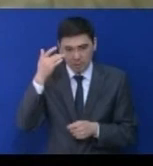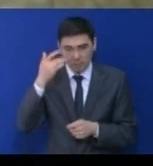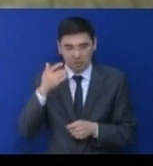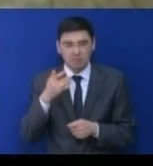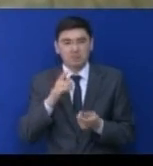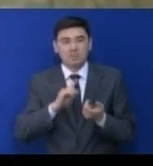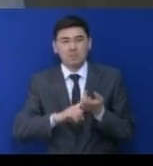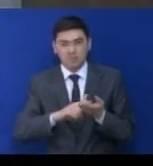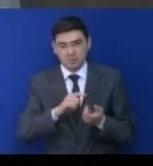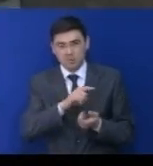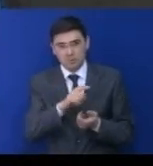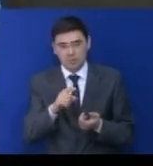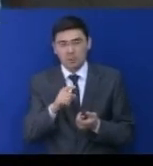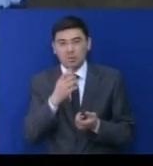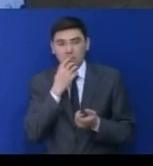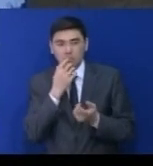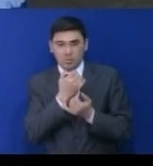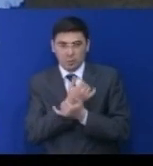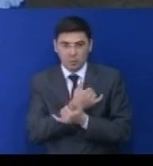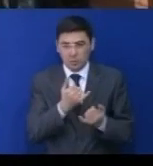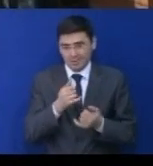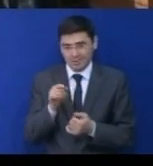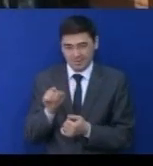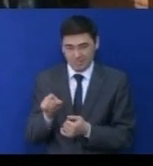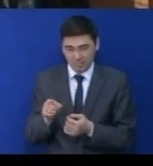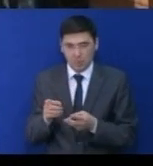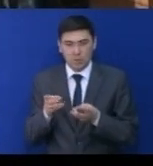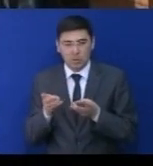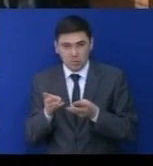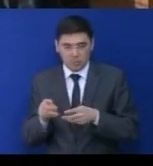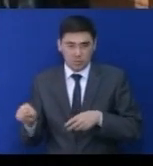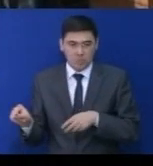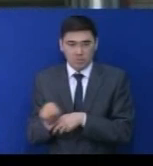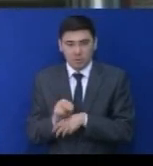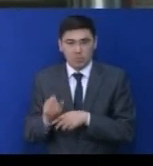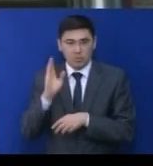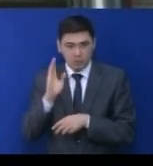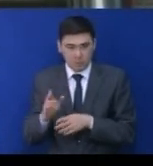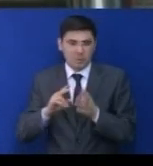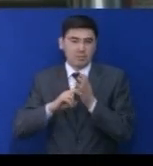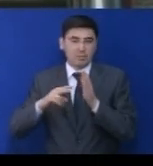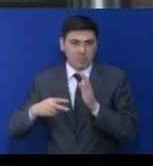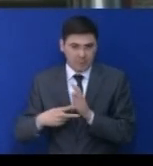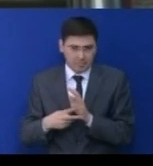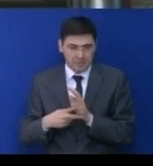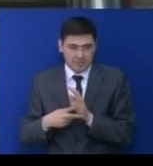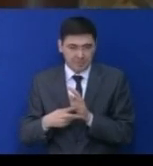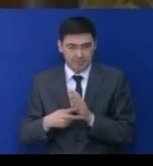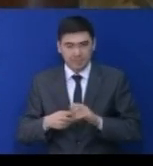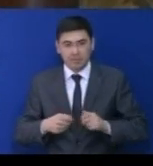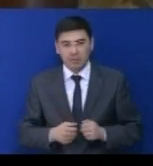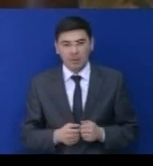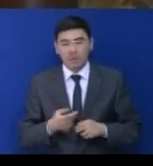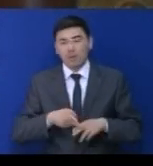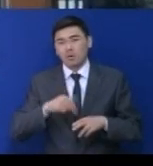жылумен қамтамасыз ететін қазандықтарда жөндеу жұмыстарын жүргізуге жоспарлап отыр. Бүгінде жылу маусымы жалғасуда, бұл алдағы